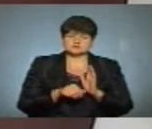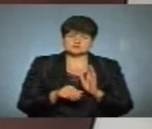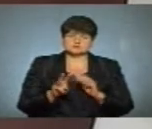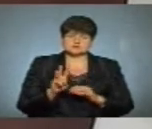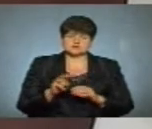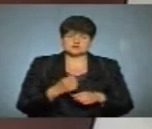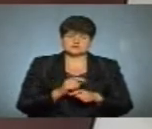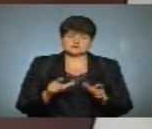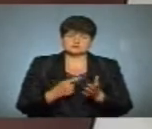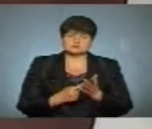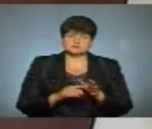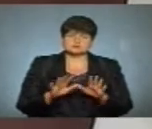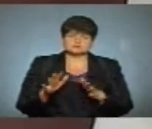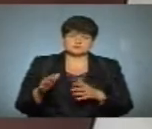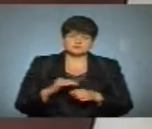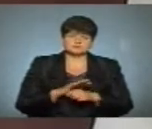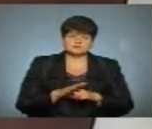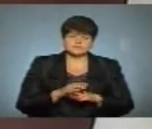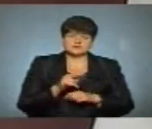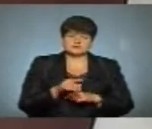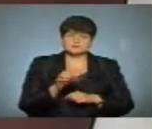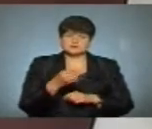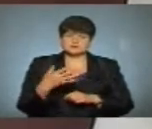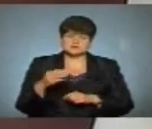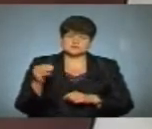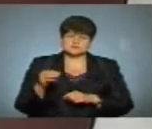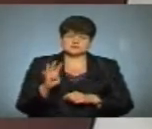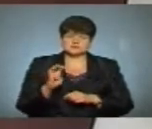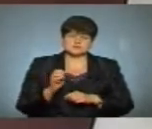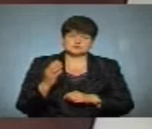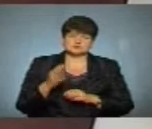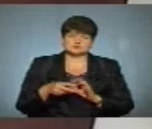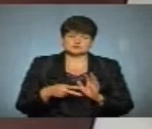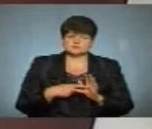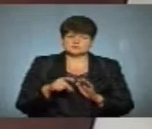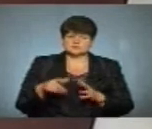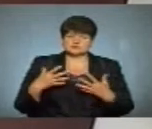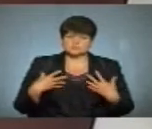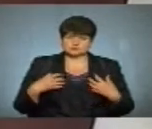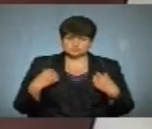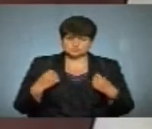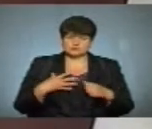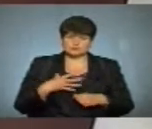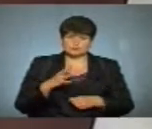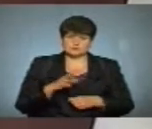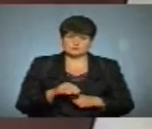лабораторно підтверджених випадки COVID-19, з них 15 447 пацієнтів вже одужали,